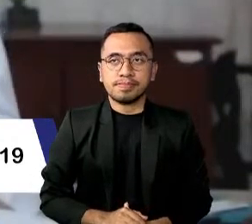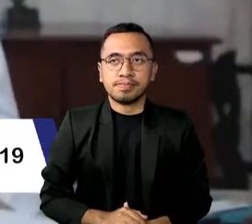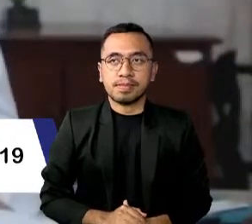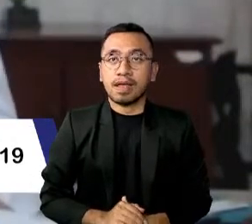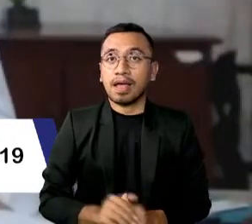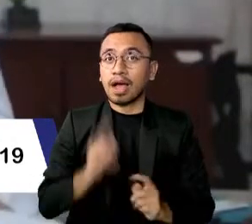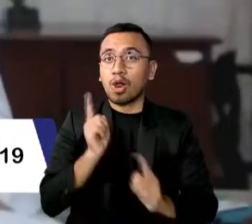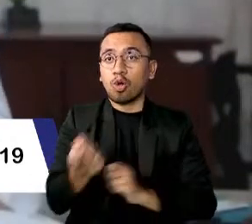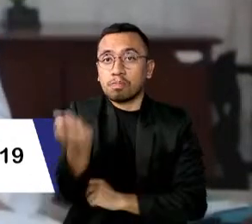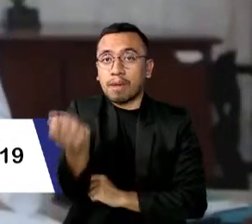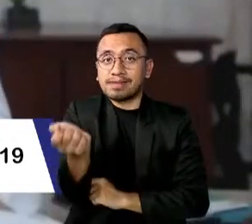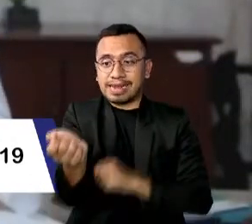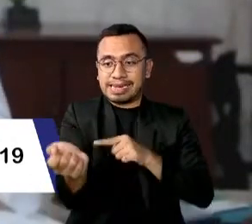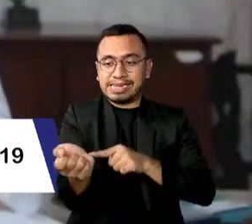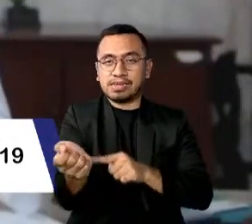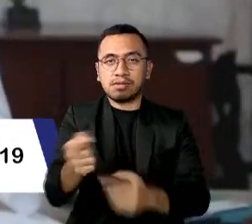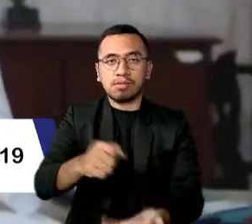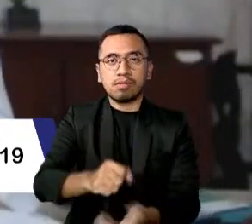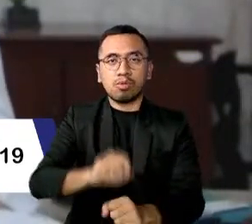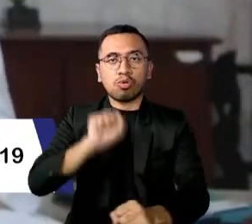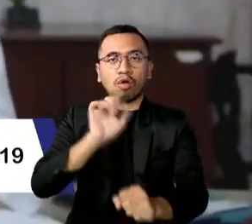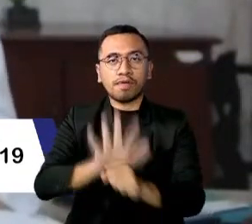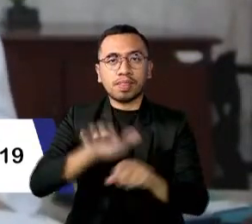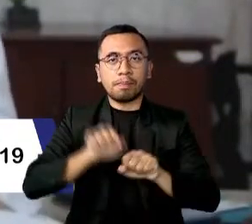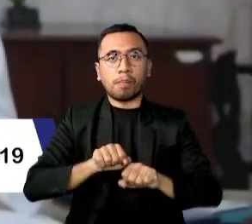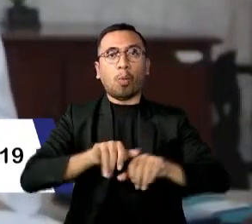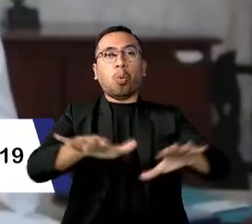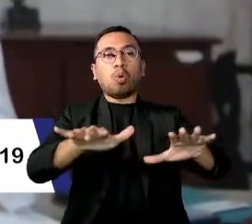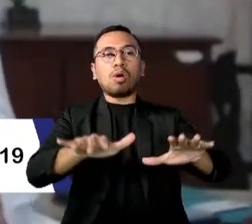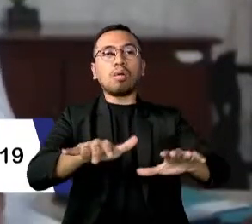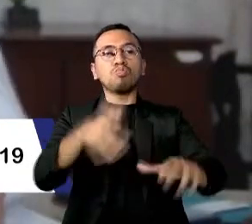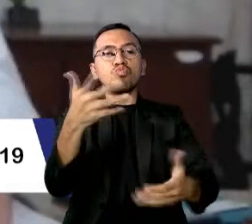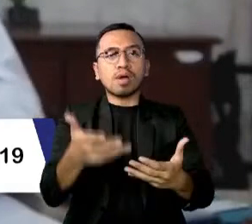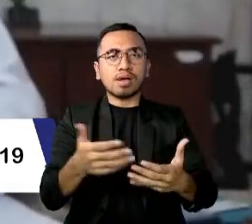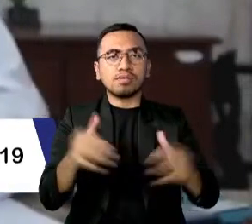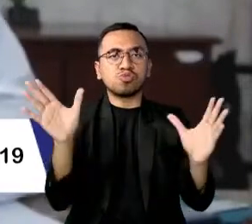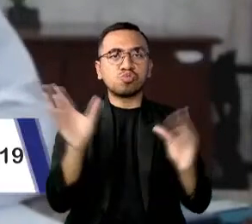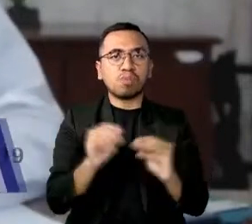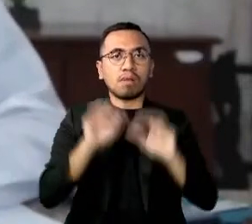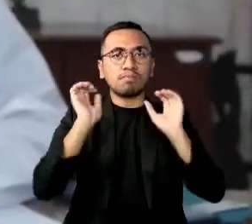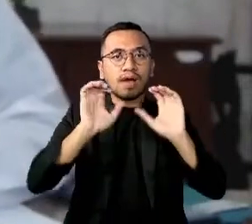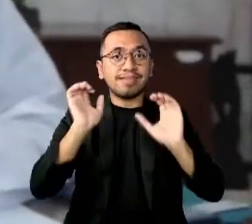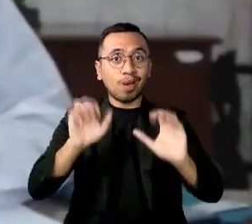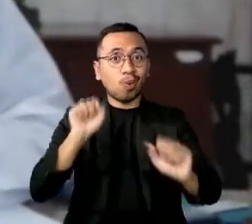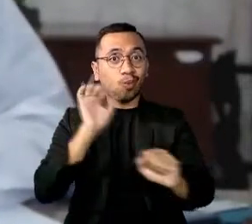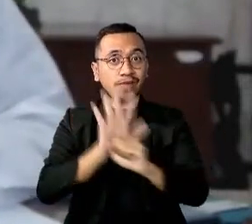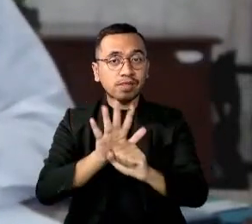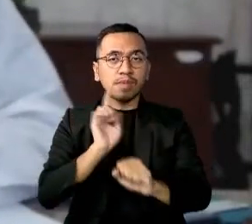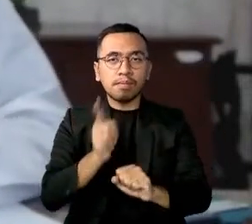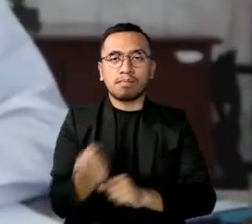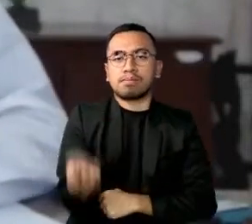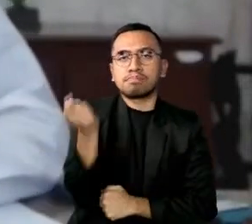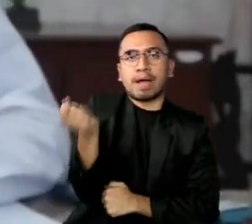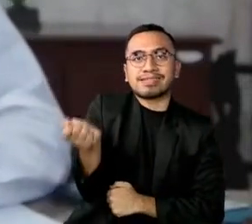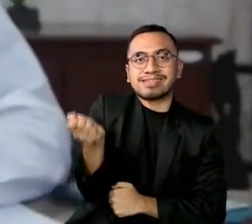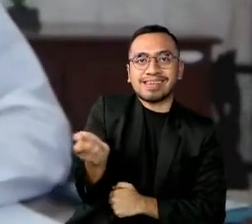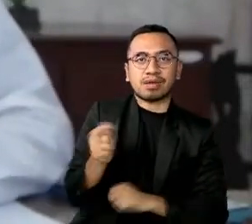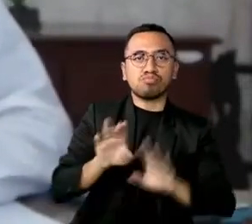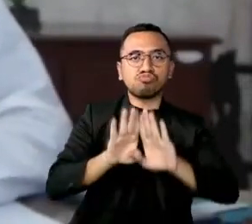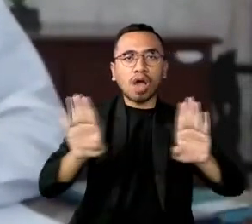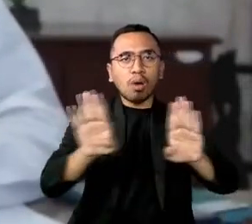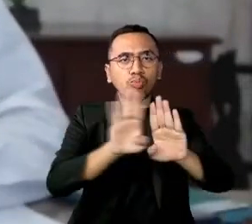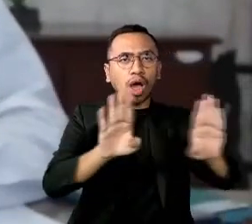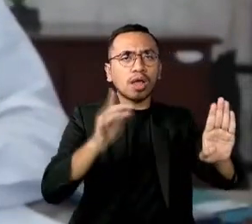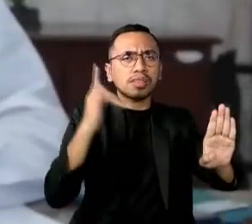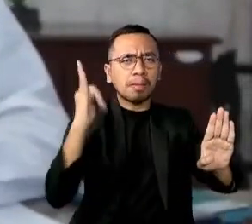memang ini pasti akan terus pasar setiap hari juga dunia kedisiplinan